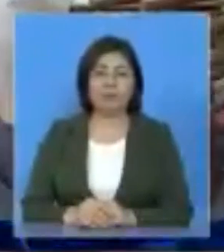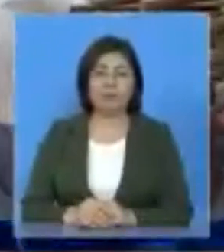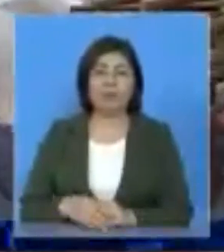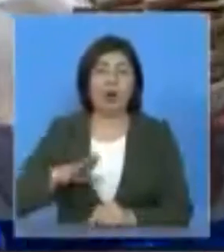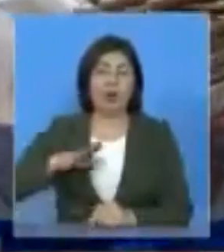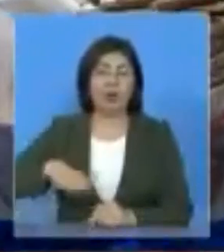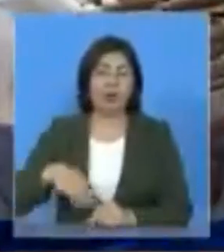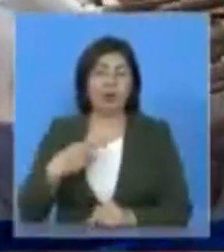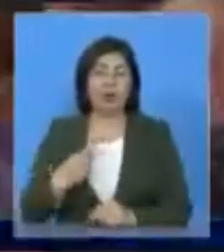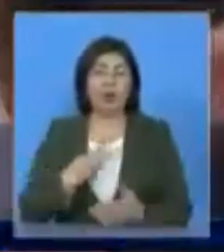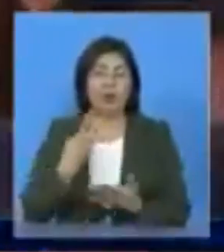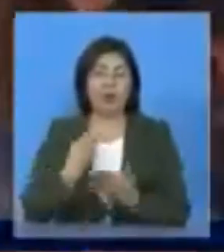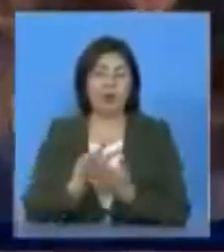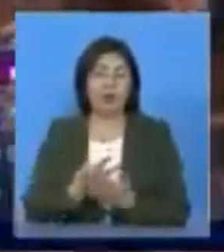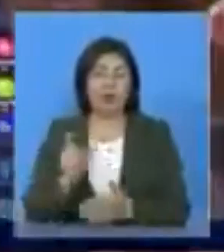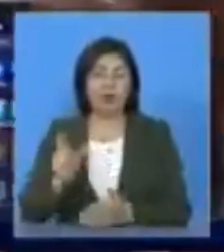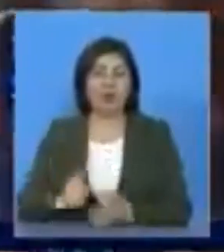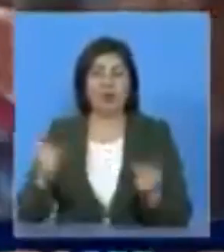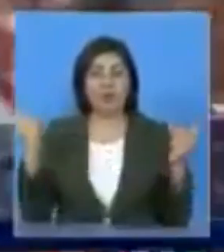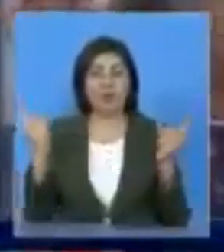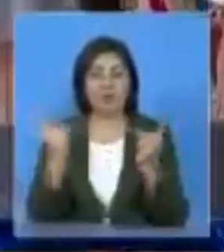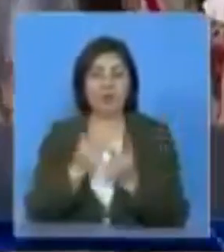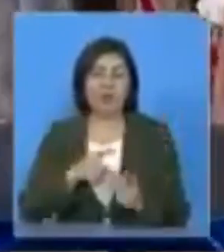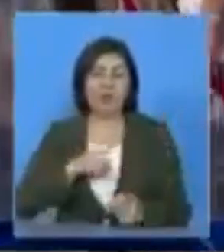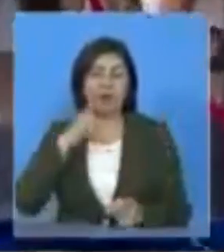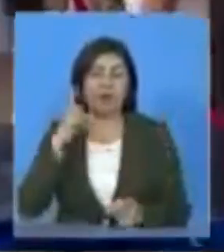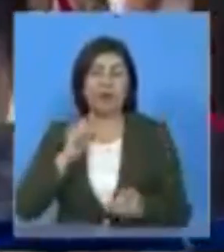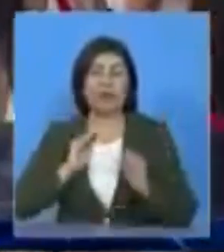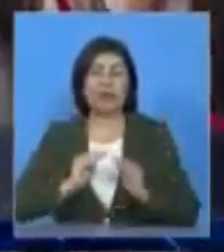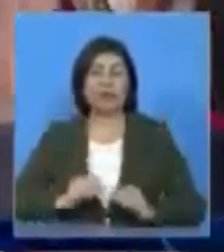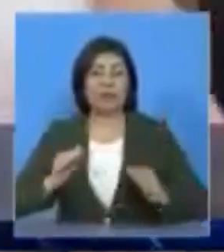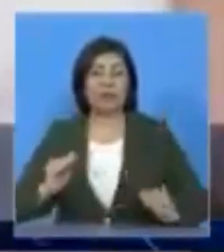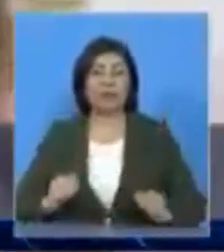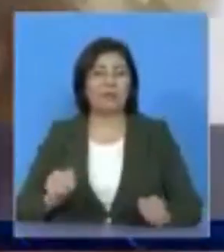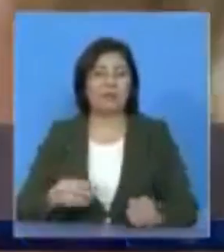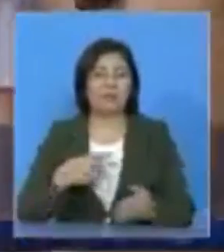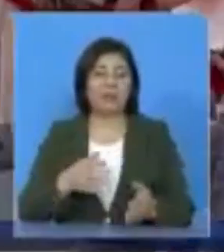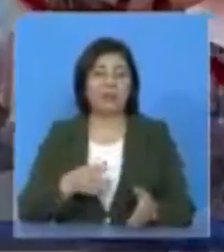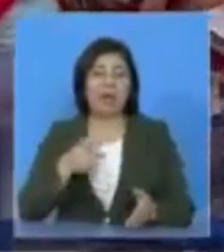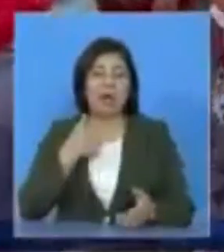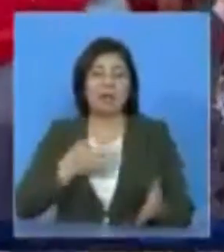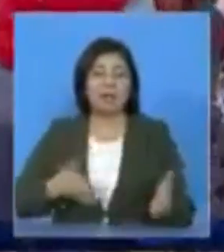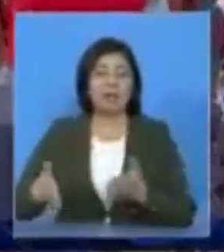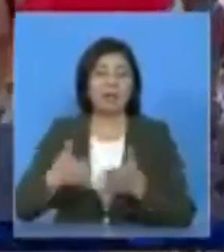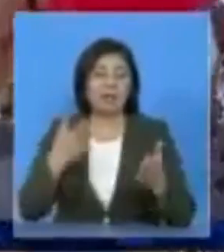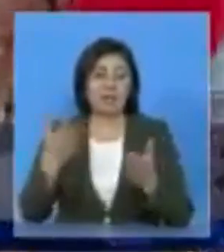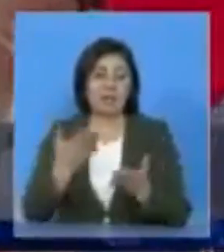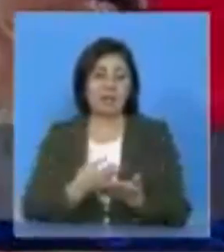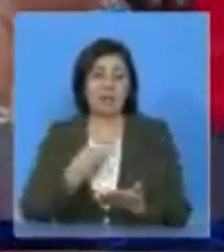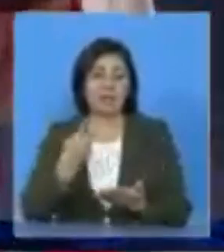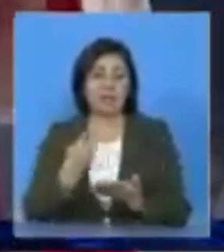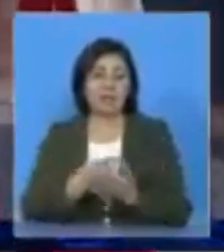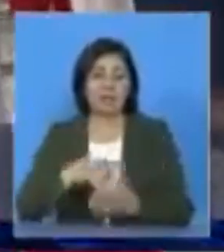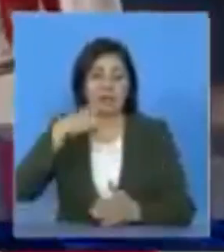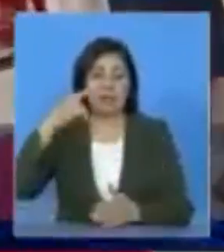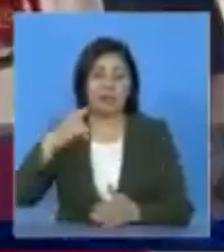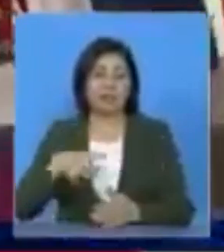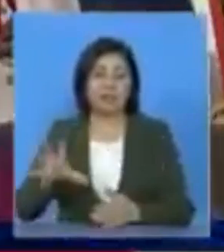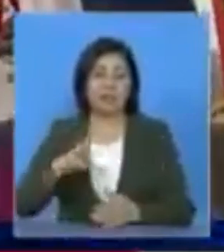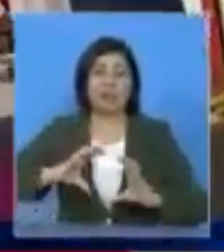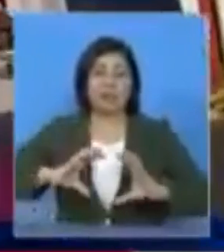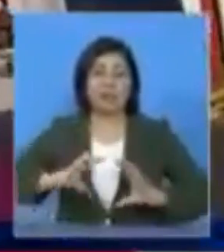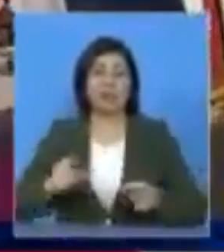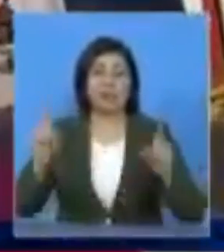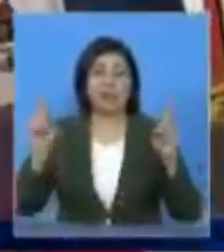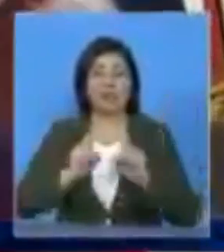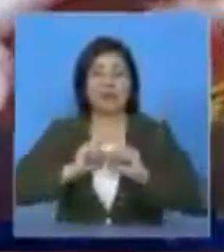После того, как зрители и болельщики встретили юных конкурсантов, на красную дорожку вышли уже состоявшиеся и прославившие Казахстан по всему миру